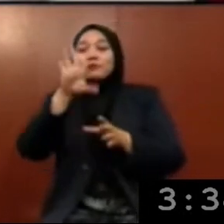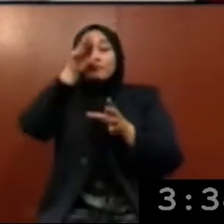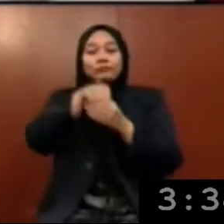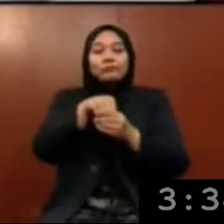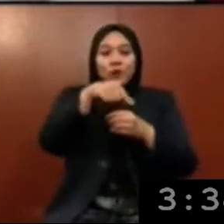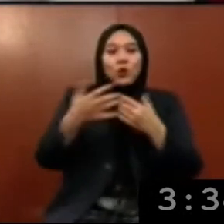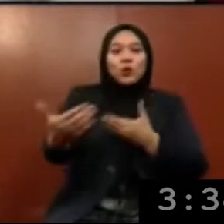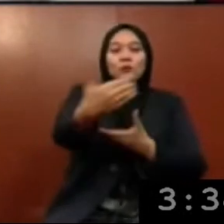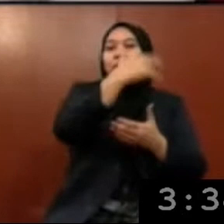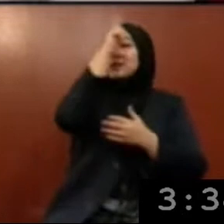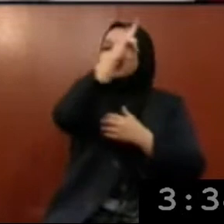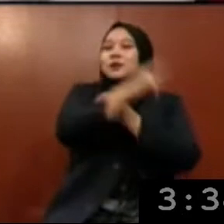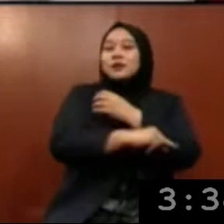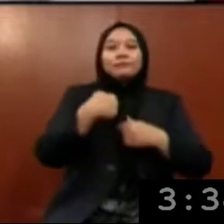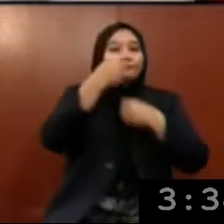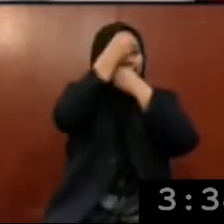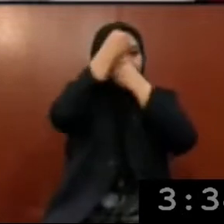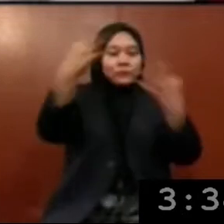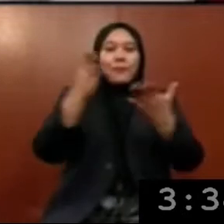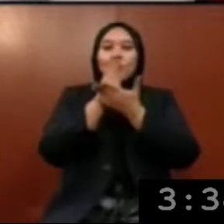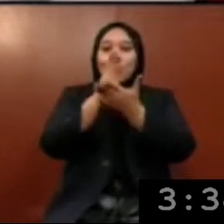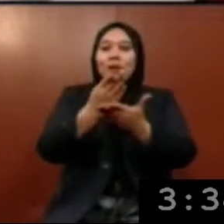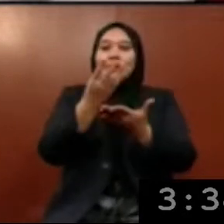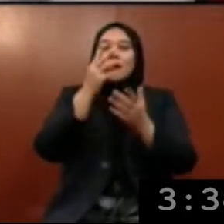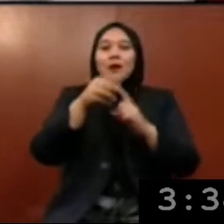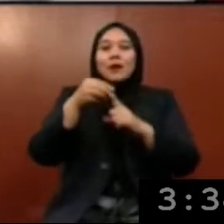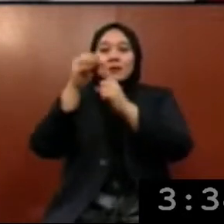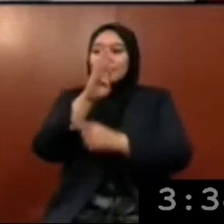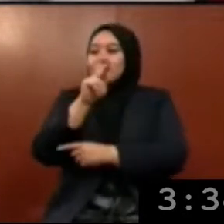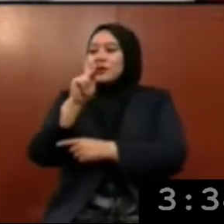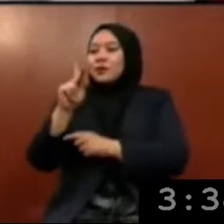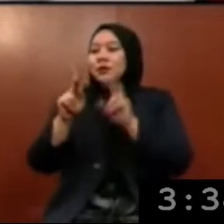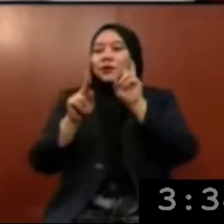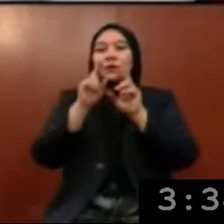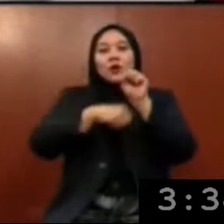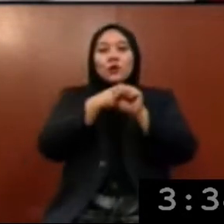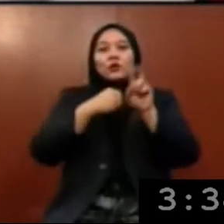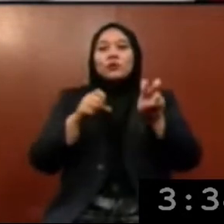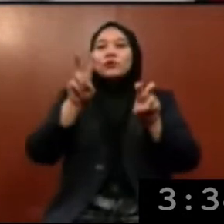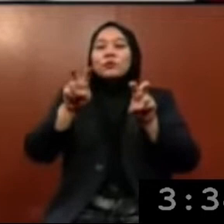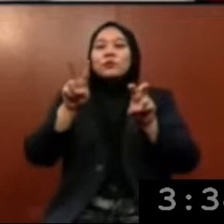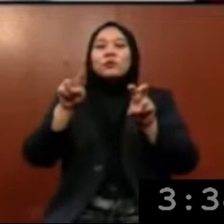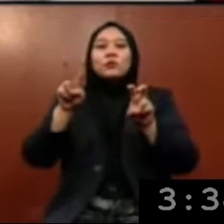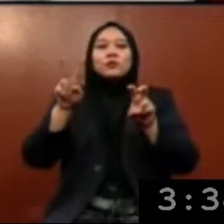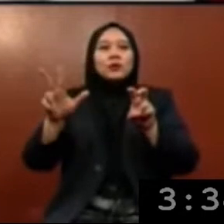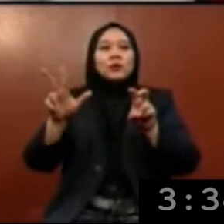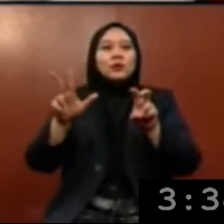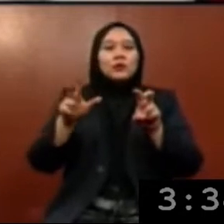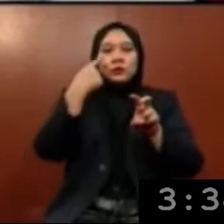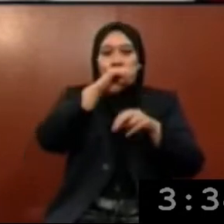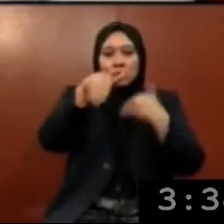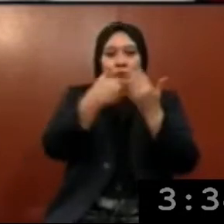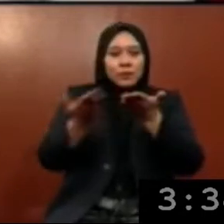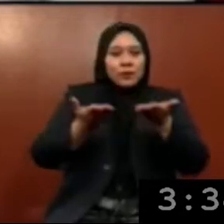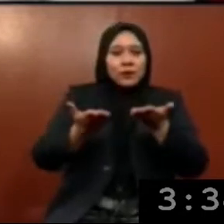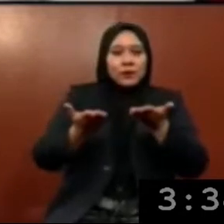kerajaan negeri saya mengumumkan bantuan khas kewangan BKK tahun 2023 kepada seluruh perkhidmatan di